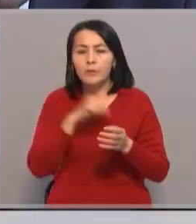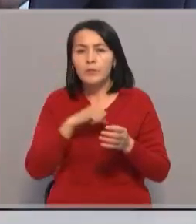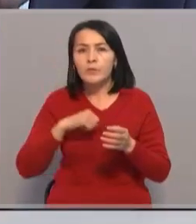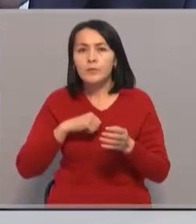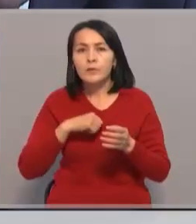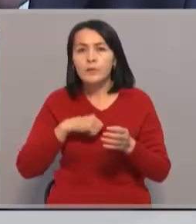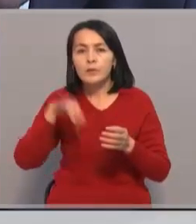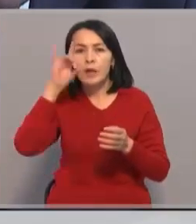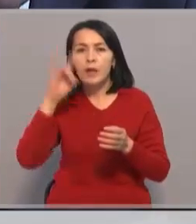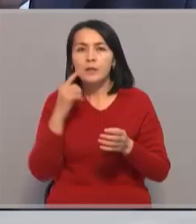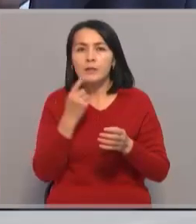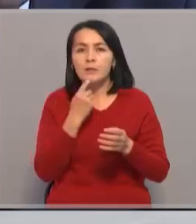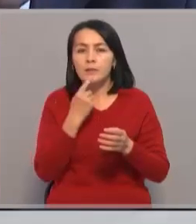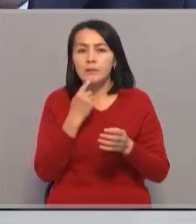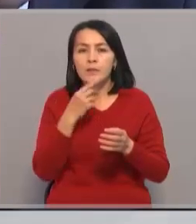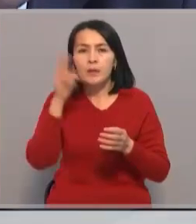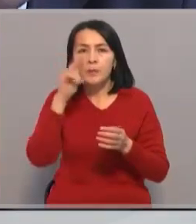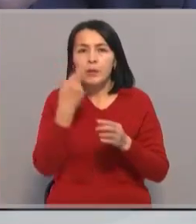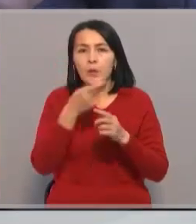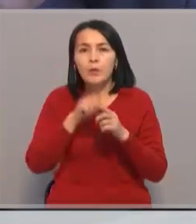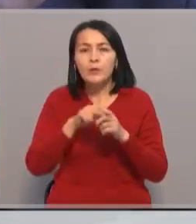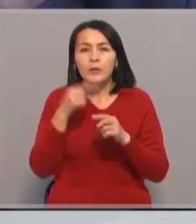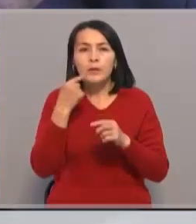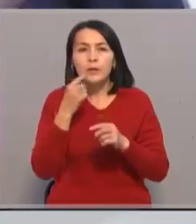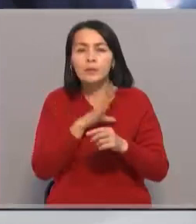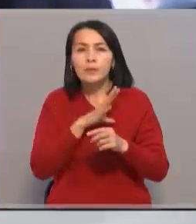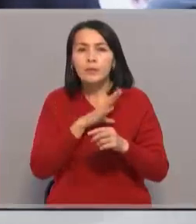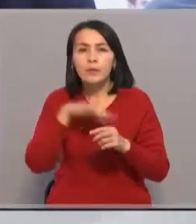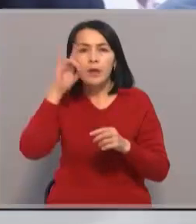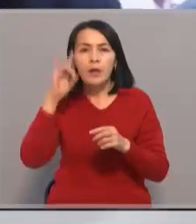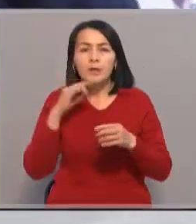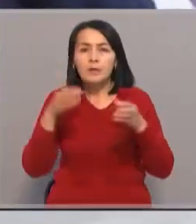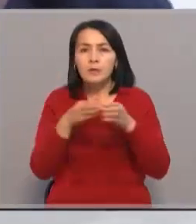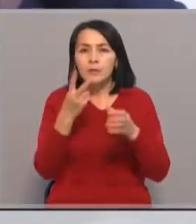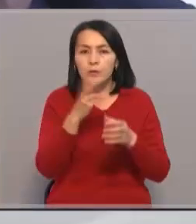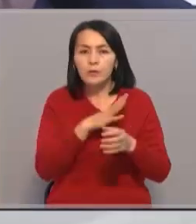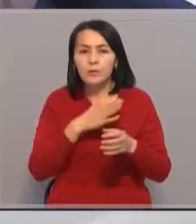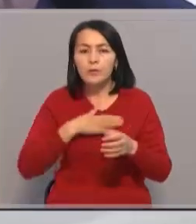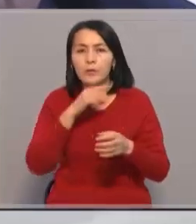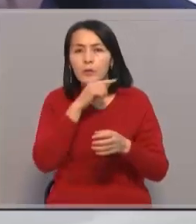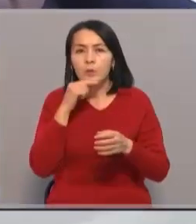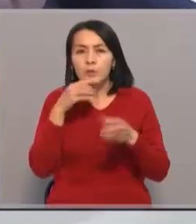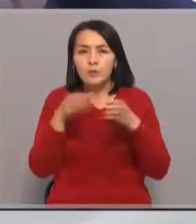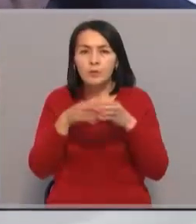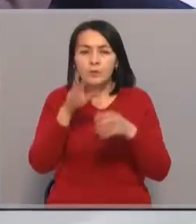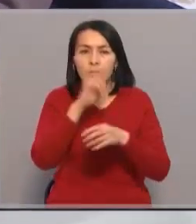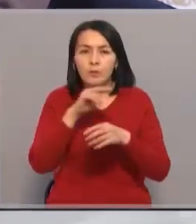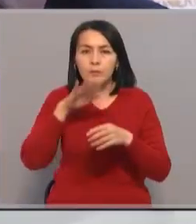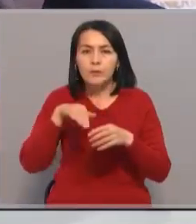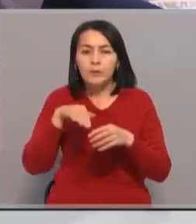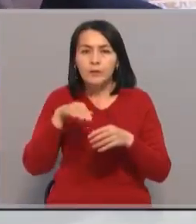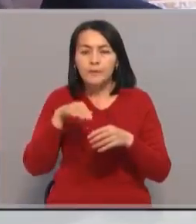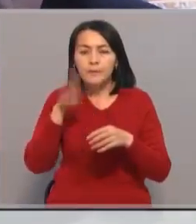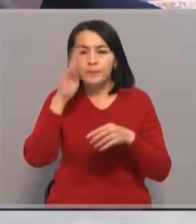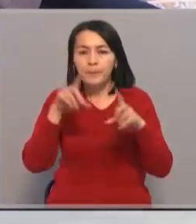өзіміздің ана тілімізде білім алу өте қиын болатын. Қазақ группалары екеу болады. Мен өзім Моз группасында оқыдым, осында қазақ мектебін бітірсем